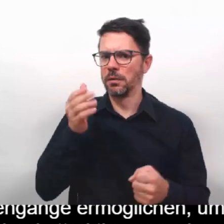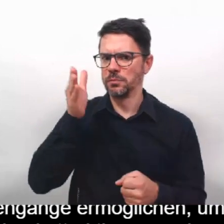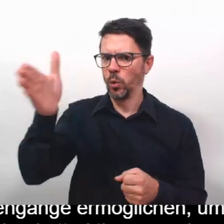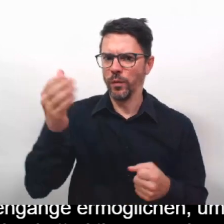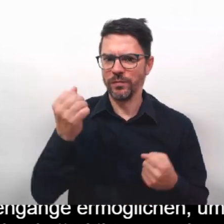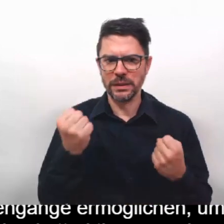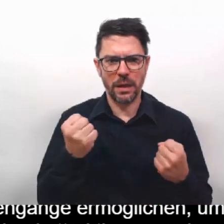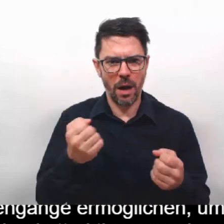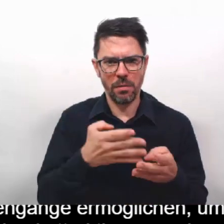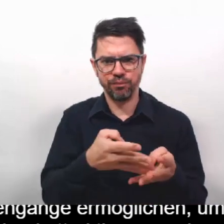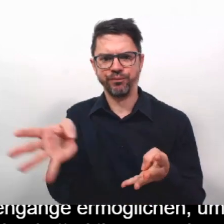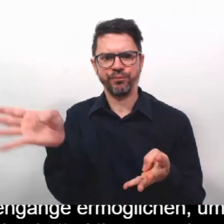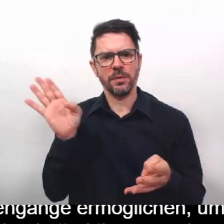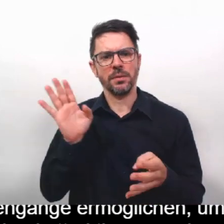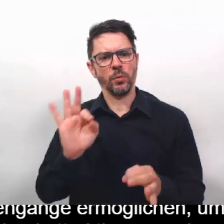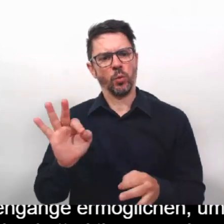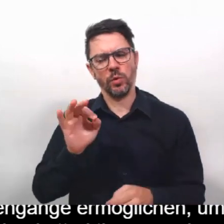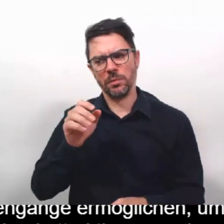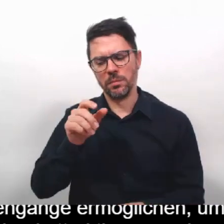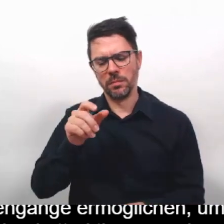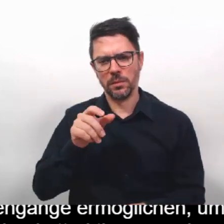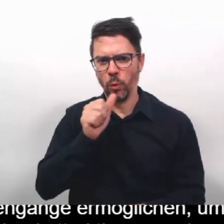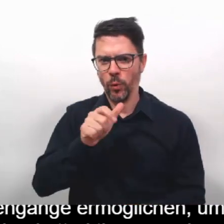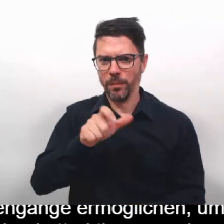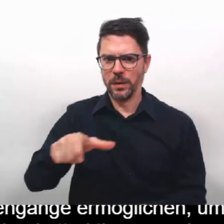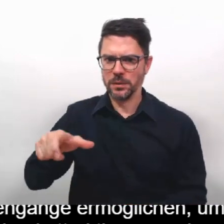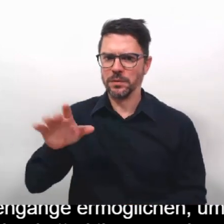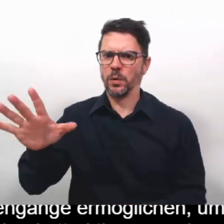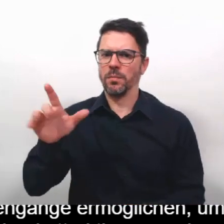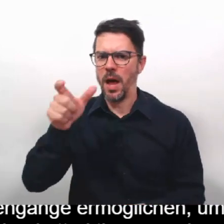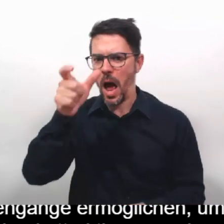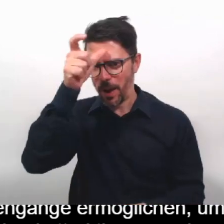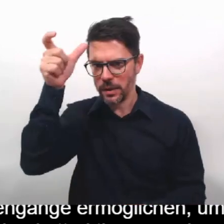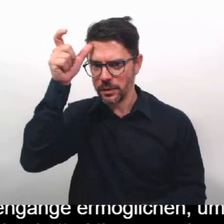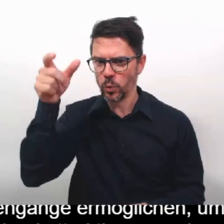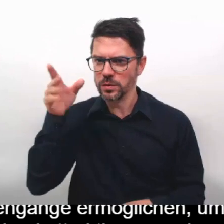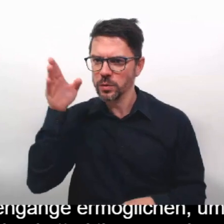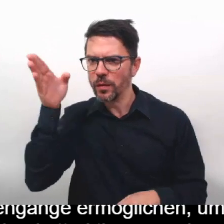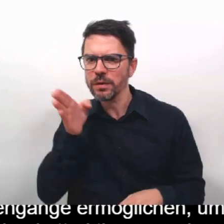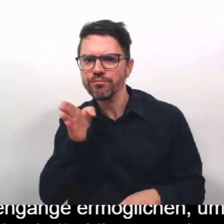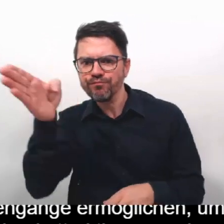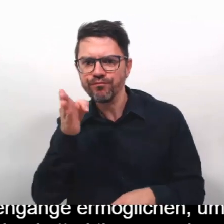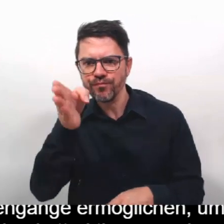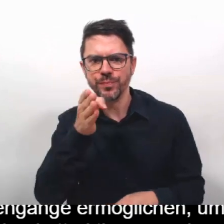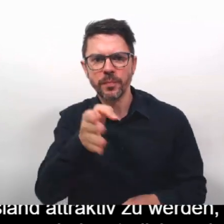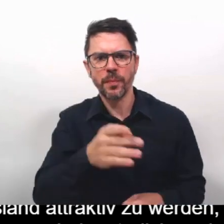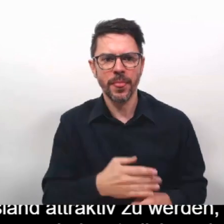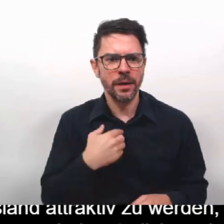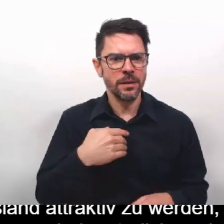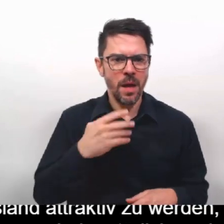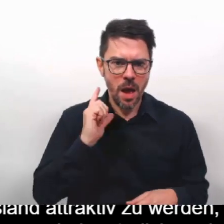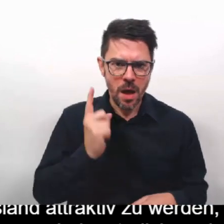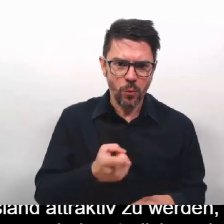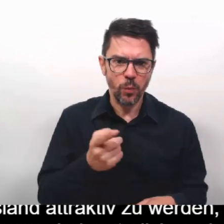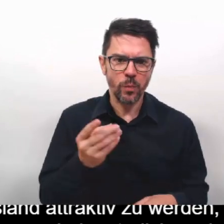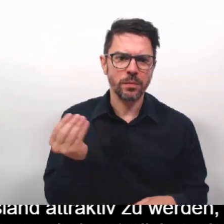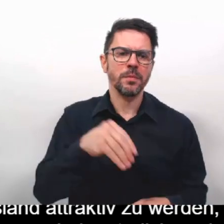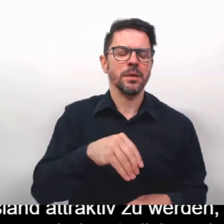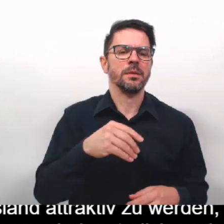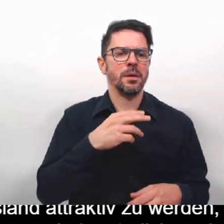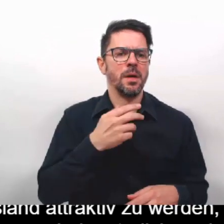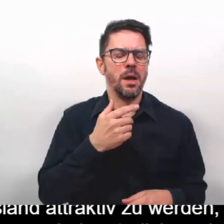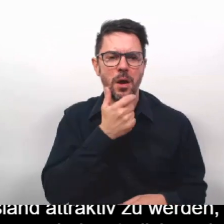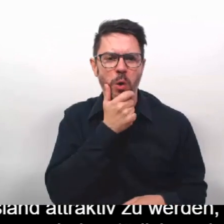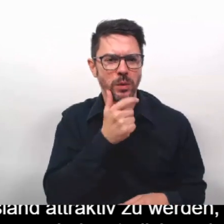generelles, aber für die Teile der HAW, die besonders forschungsstark sind, da haben wir Gott sei Dank schon sehr, sehr viele, soll hier eine eigene